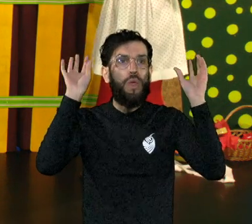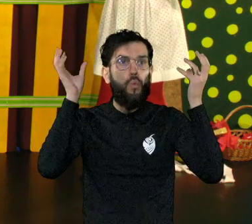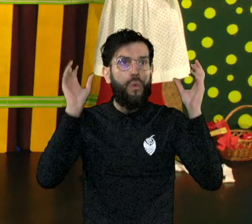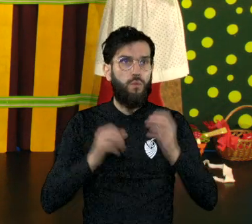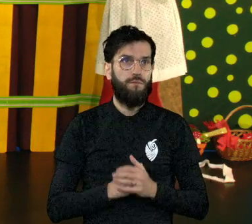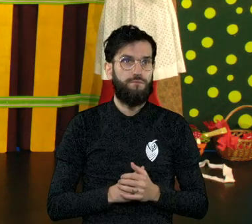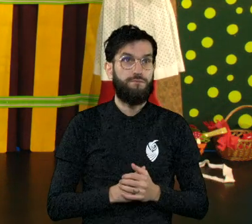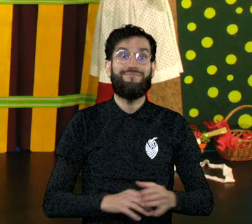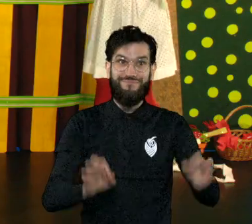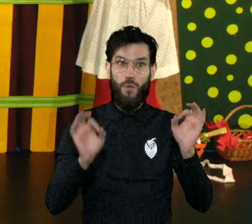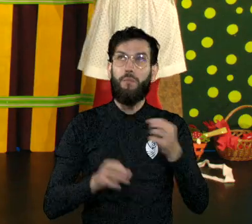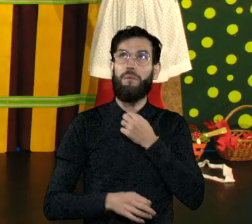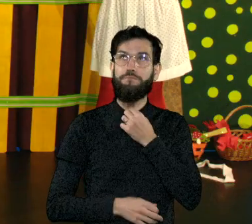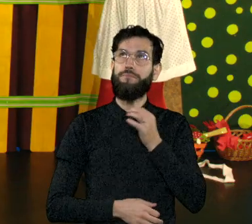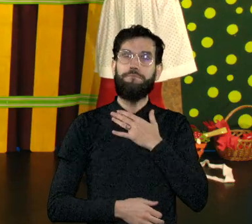Výborne, poďme na to.